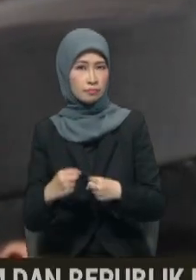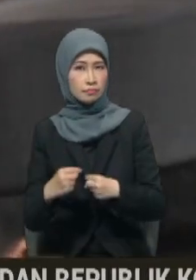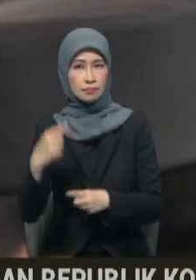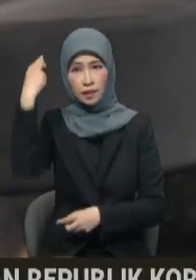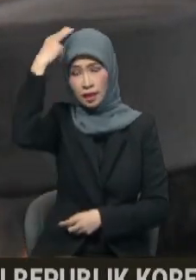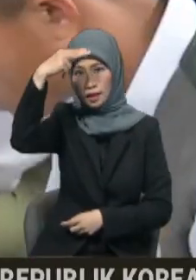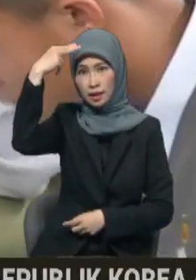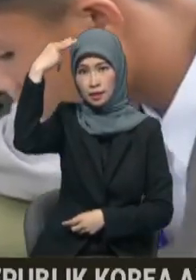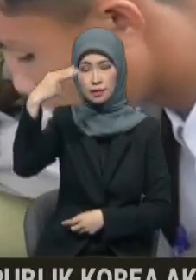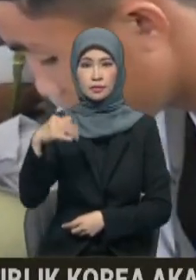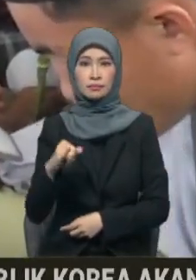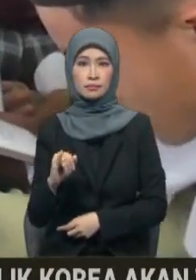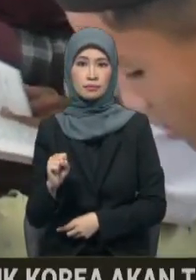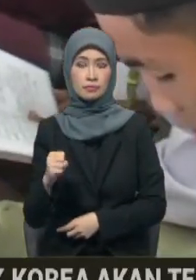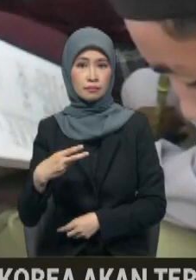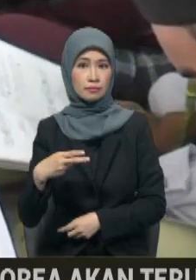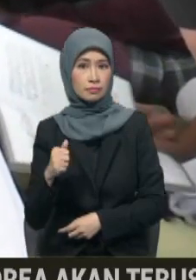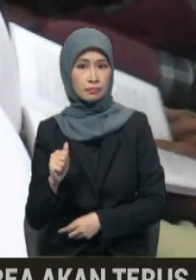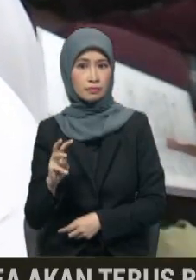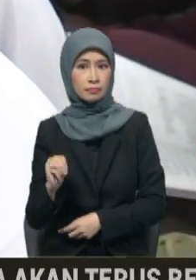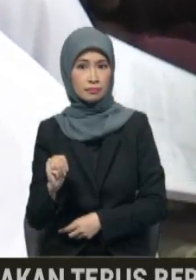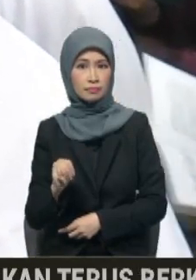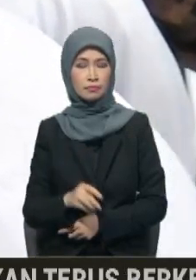hisham bin Haji jaafar menteri